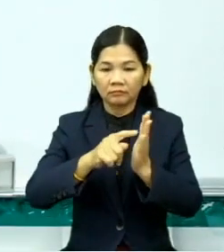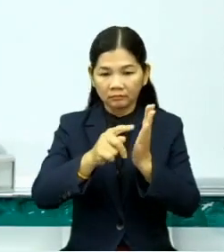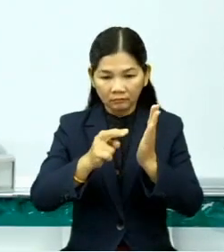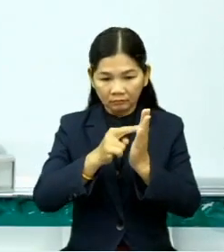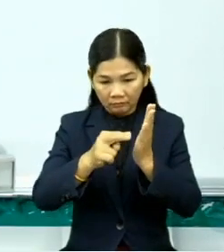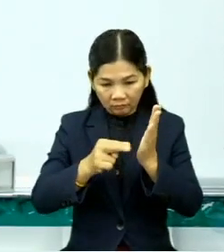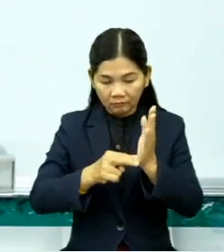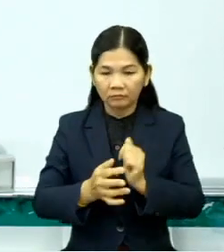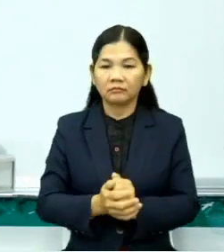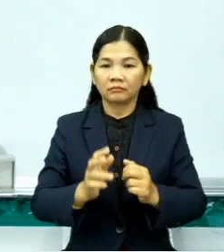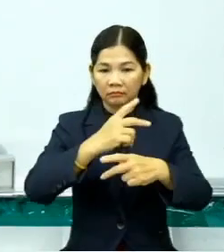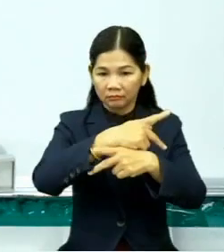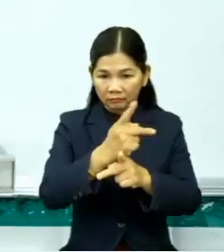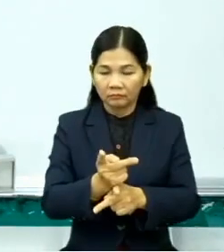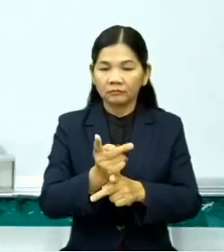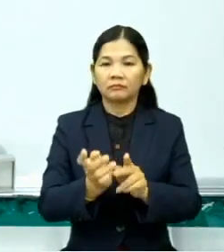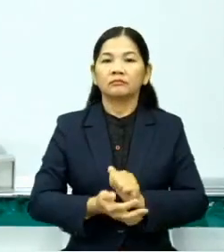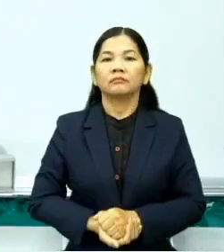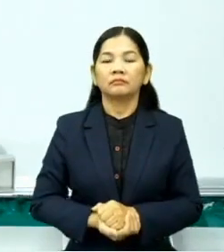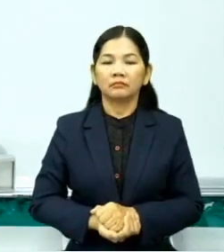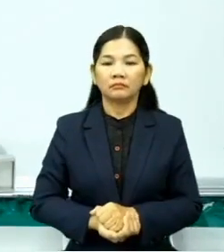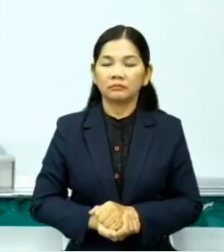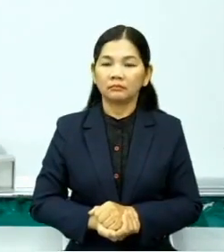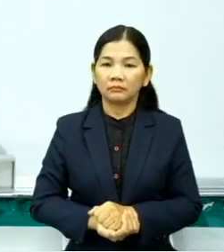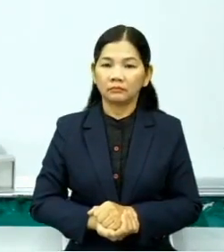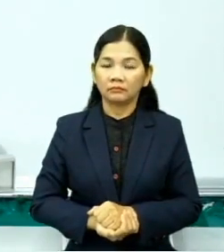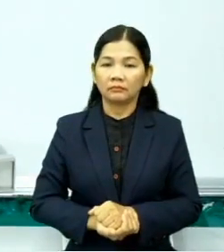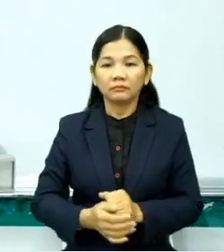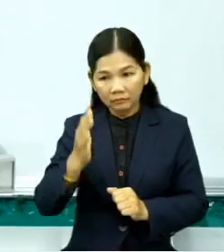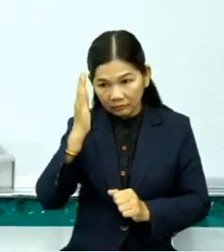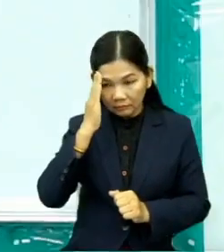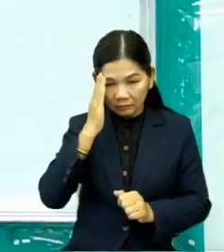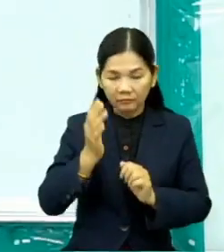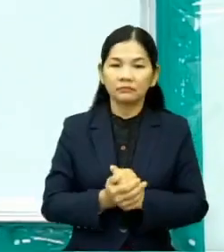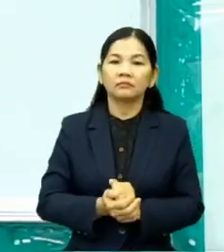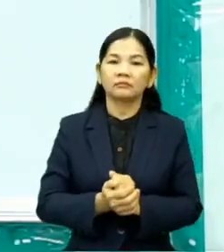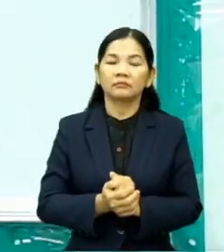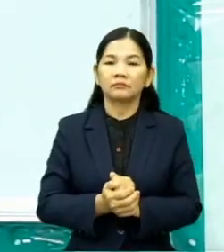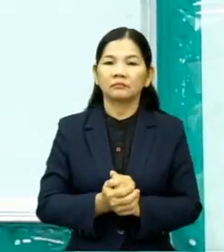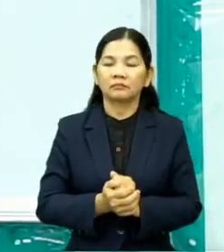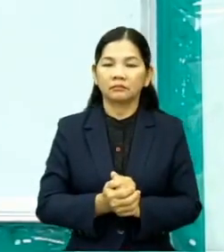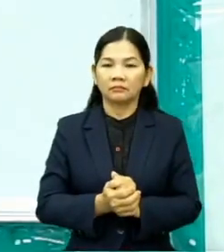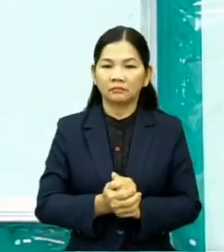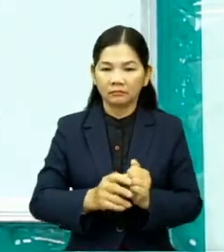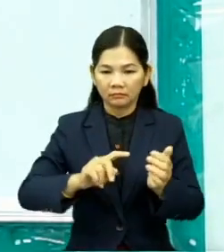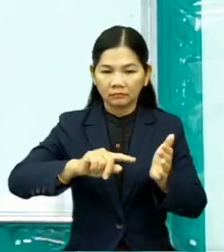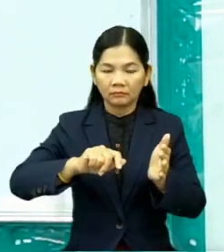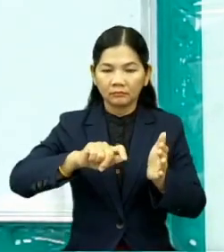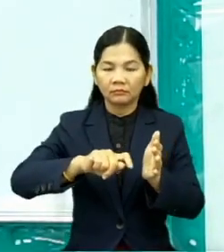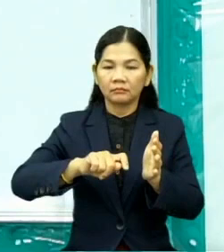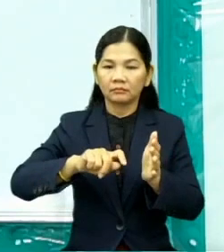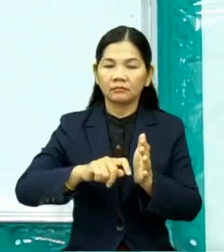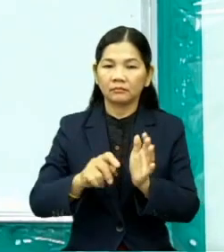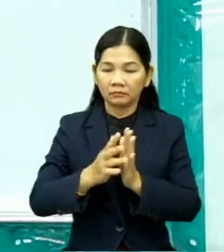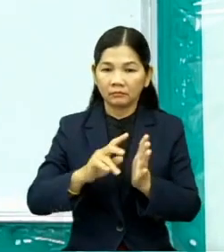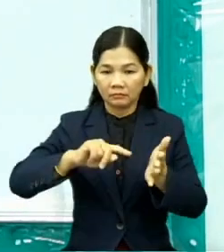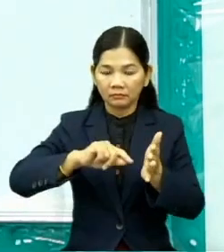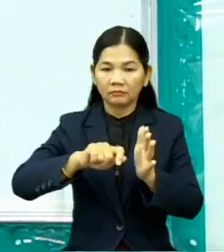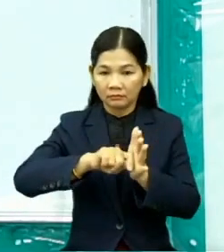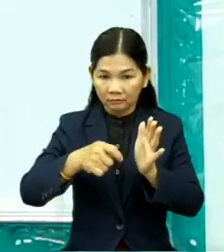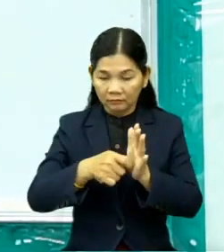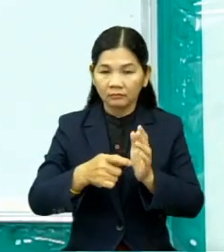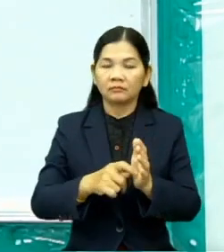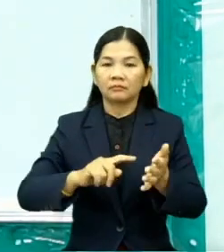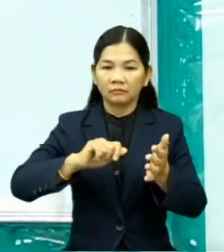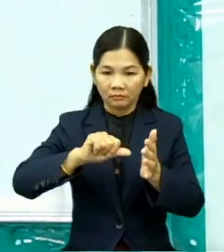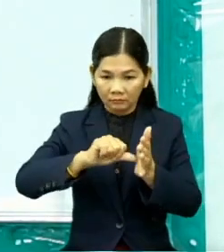ងពាក្យផលិតចាអញ្ចឹងកូនដឹងទេតើវេវចនៈសព្ទមានន័យដូចម្តេចទៅកូនចាវេវ